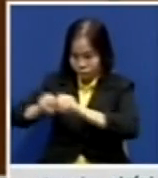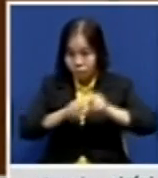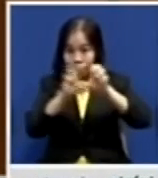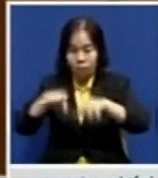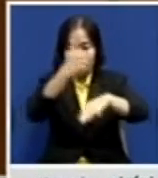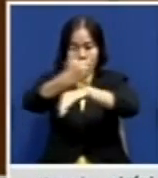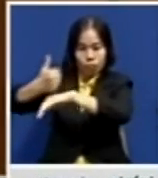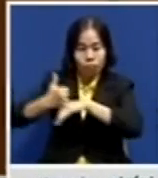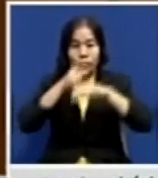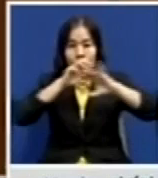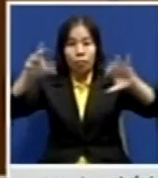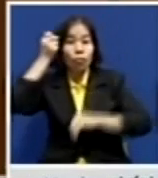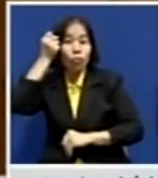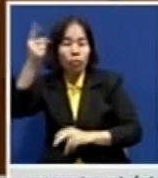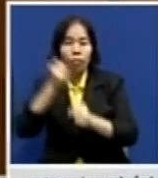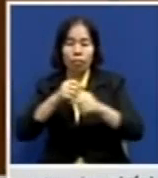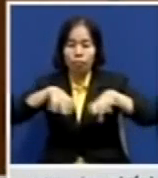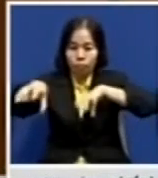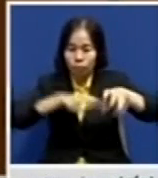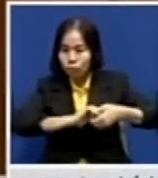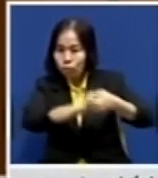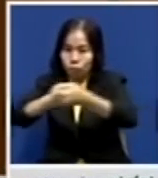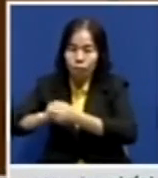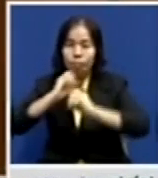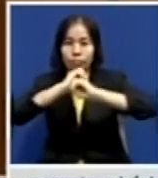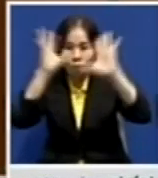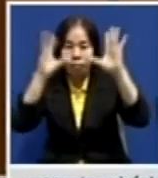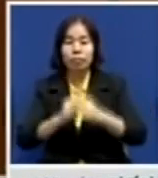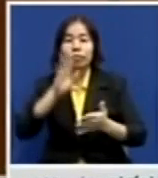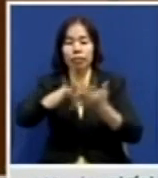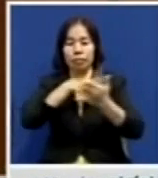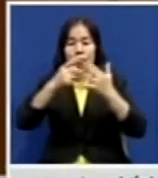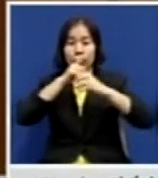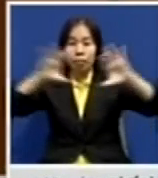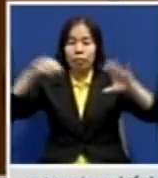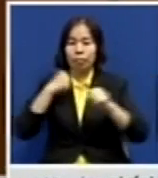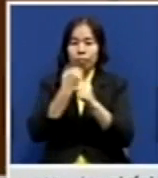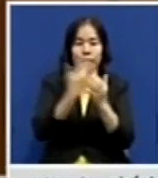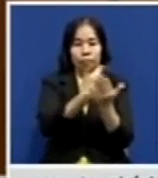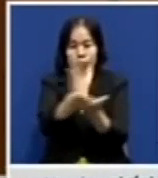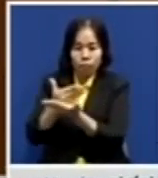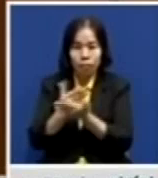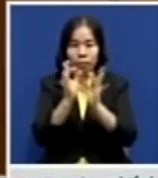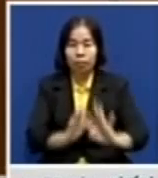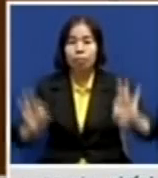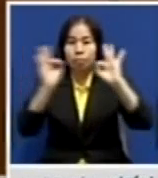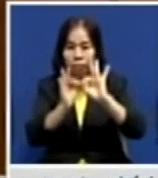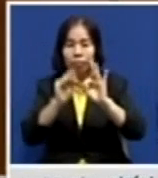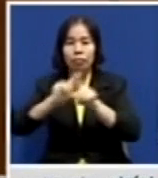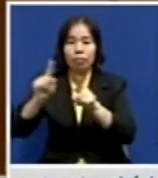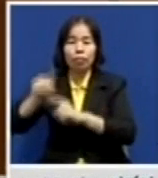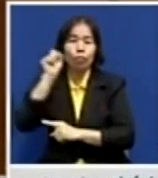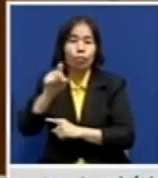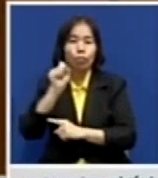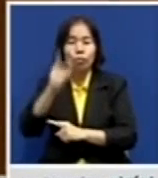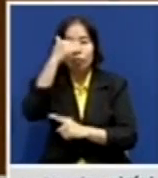การถ่ายทอดนโยบายไปสู่การปฏิบัติให้เกิดผลเป็นรูปธรรมจากนั้นรัฐบาลจะดำเนินการจัดทำร่างกฎหมายที่จำเป็นที่ต้องตาขึ้นเพื่อหนุ